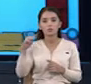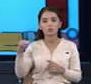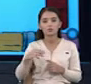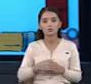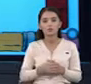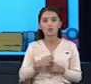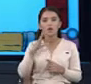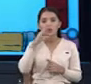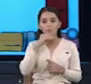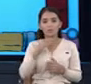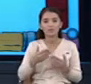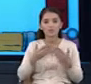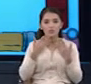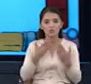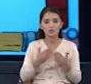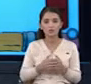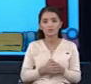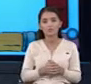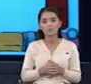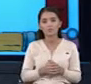«этот». Успеваете